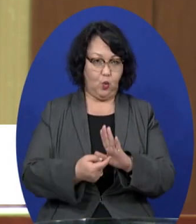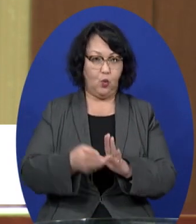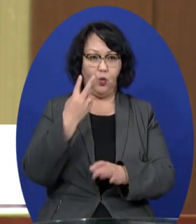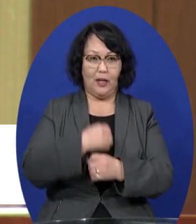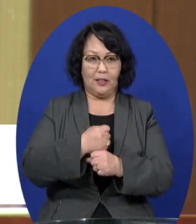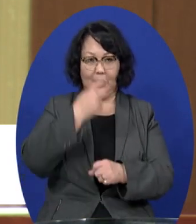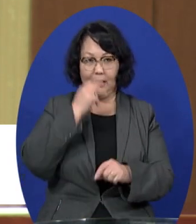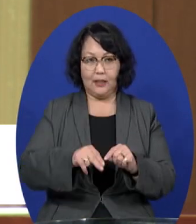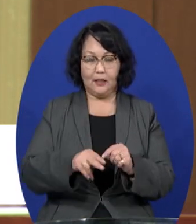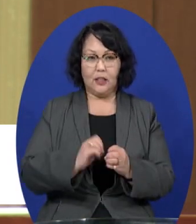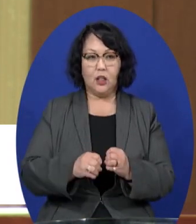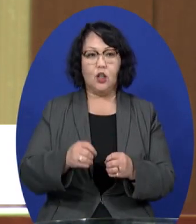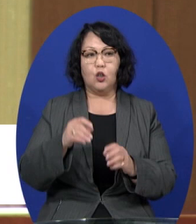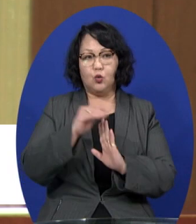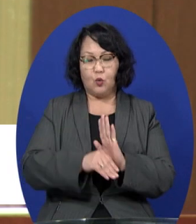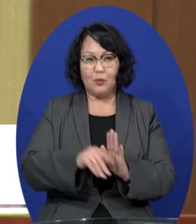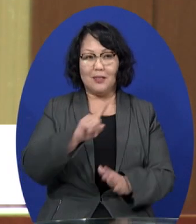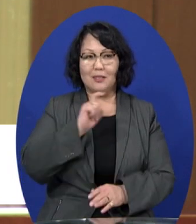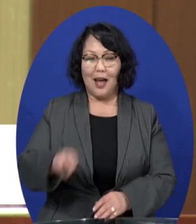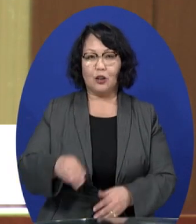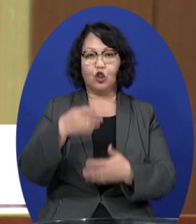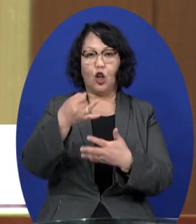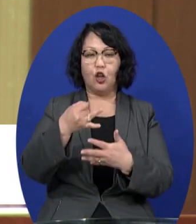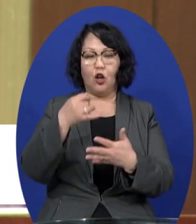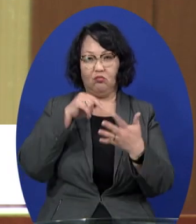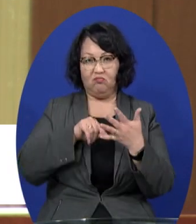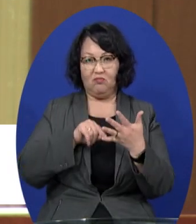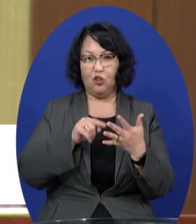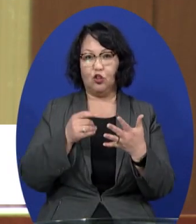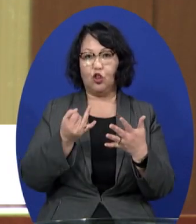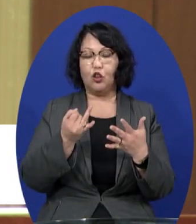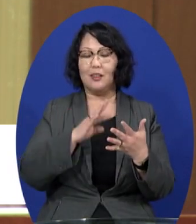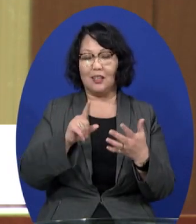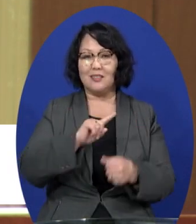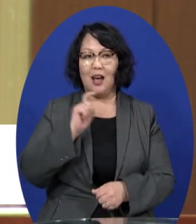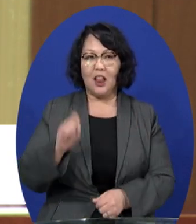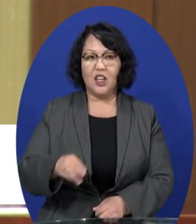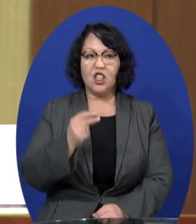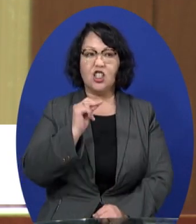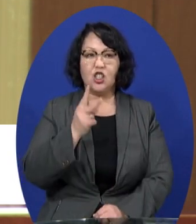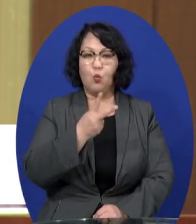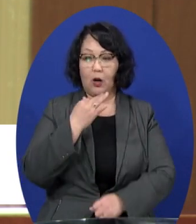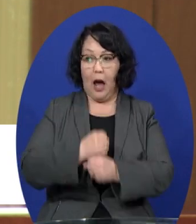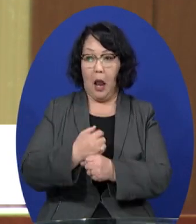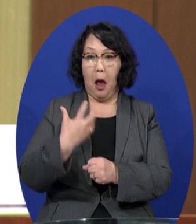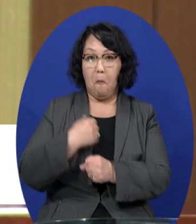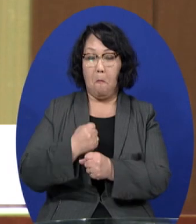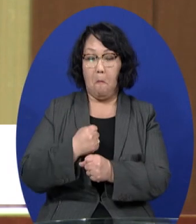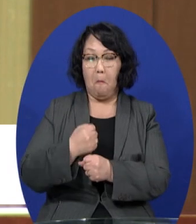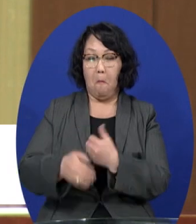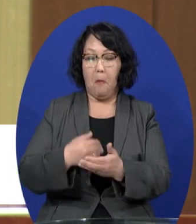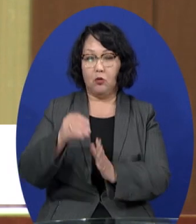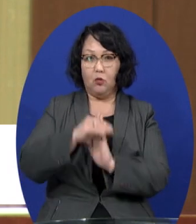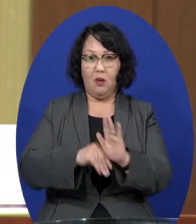хяналт тавина. Энэ журмын заалтны 7 дор бас нэг заалт оруулсан. Ямар заалт оруулсан гэхээр чиг үүргээ хэрэгжүүлэх явцад журмыг зөрчсөн